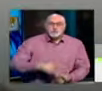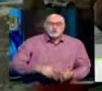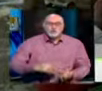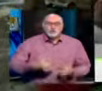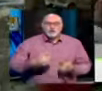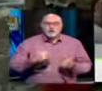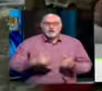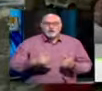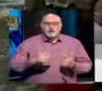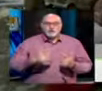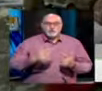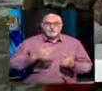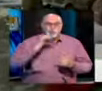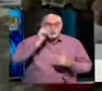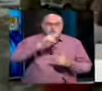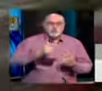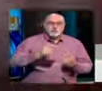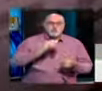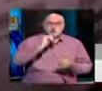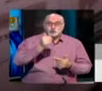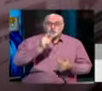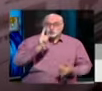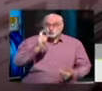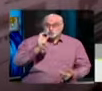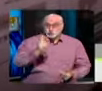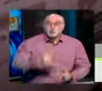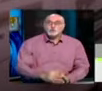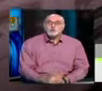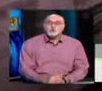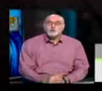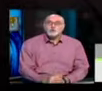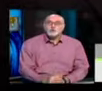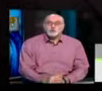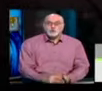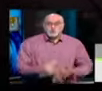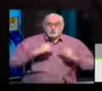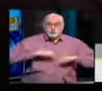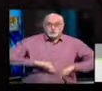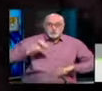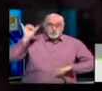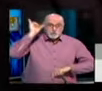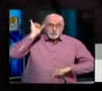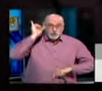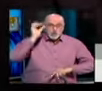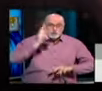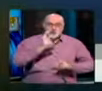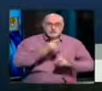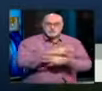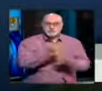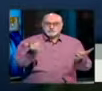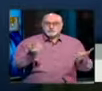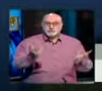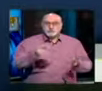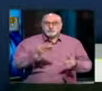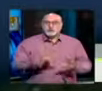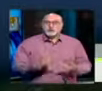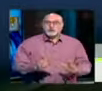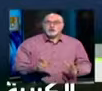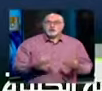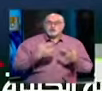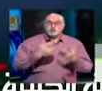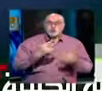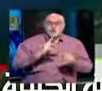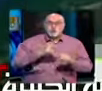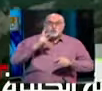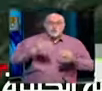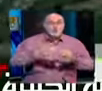العطشة وفي إطار استراتيجية التعتيم، أعلن المخزن عن بناء أكبر محطة لتحلية مياه البحر في القارة.